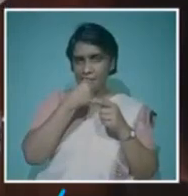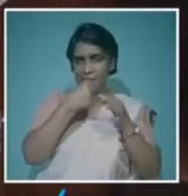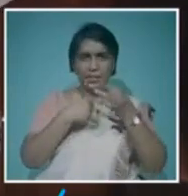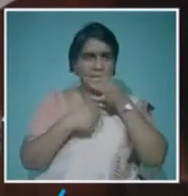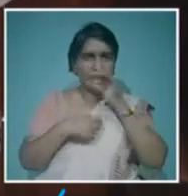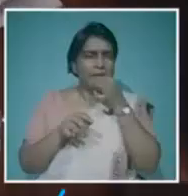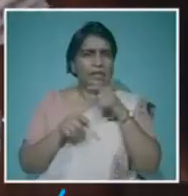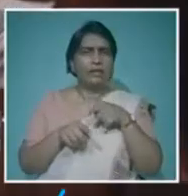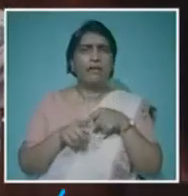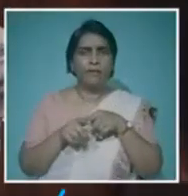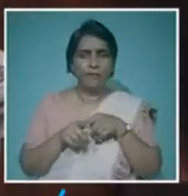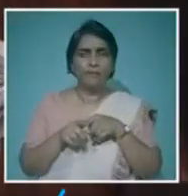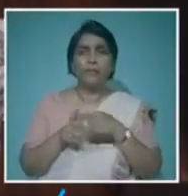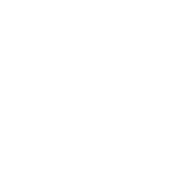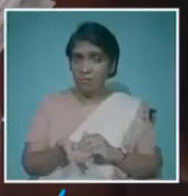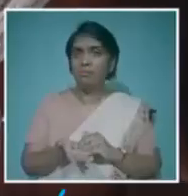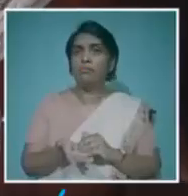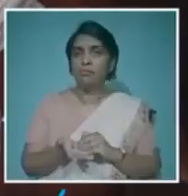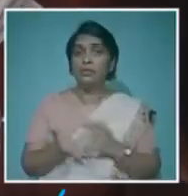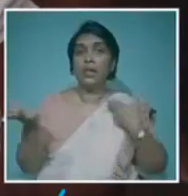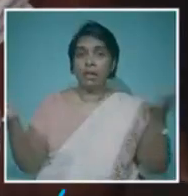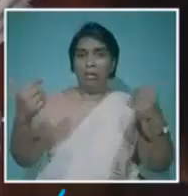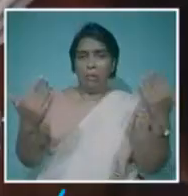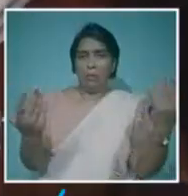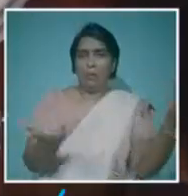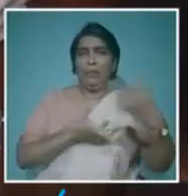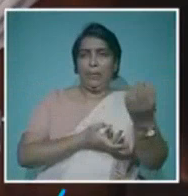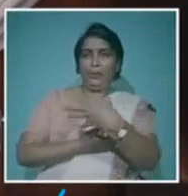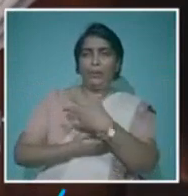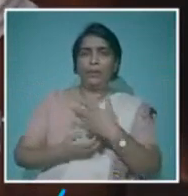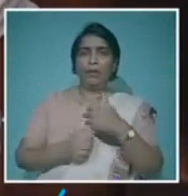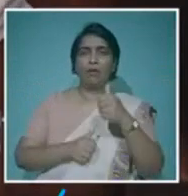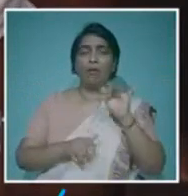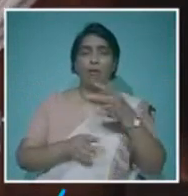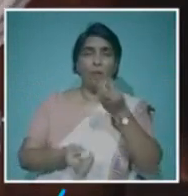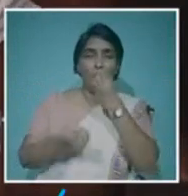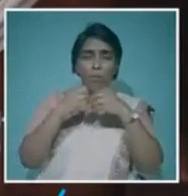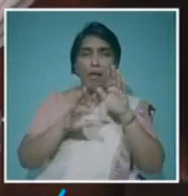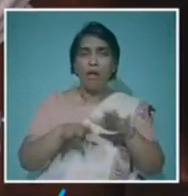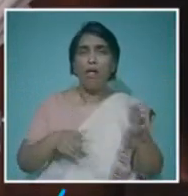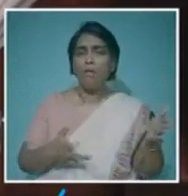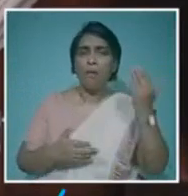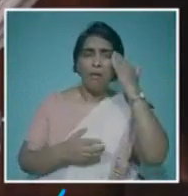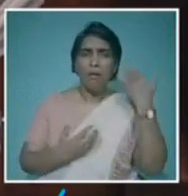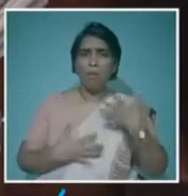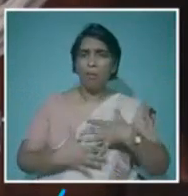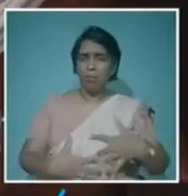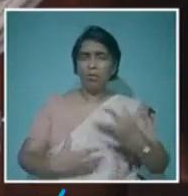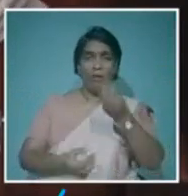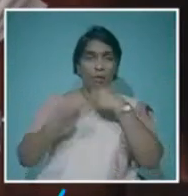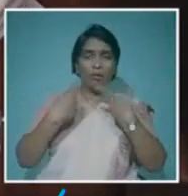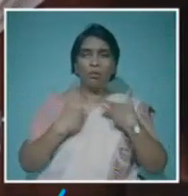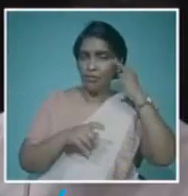විෂකාරක අඩංගුයි කියලා. ඒ නිසා නැවත මේවා එකතු කරනවයි කියලා. එතකොට දැන් මේවා පාවිච්චි කරපු දරුවන්ට මව්වරුන්ට වෙච්ච හානියට